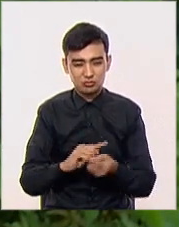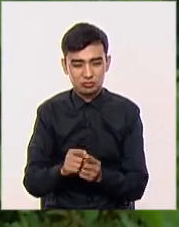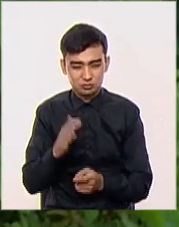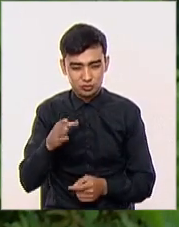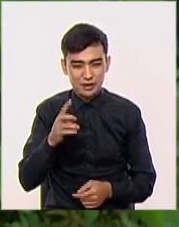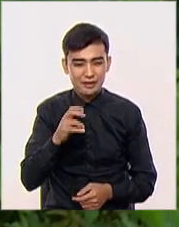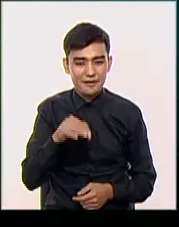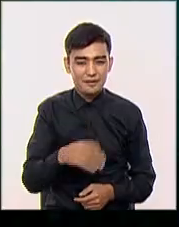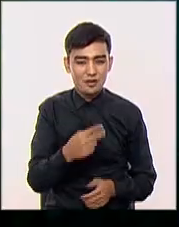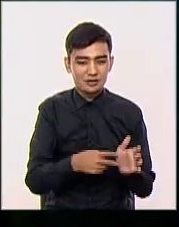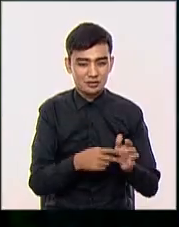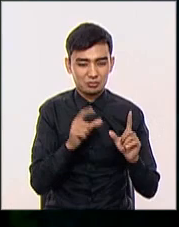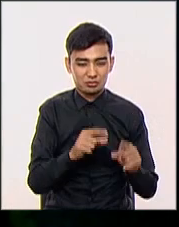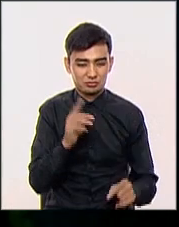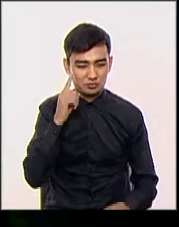цены на нефть упадут.